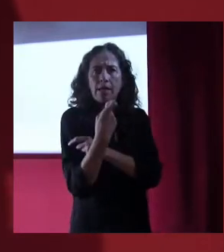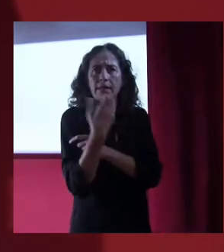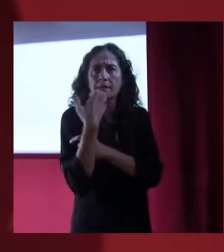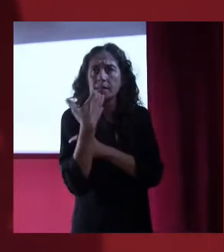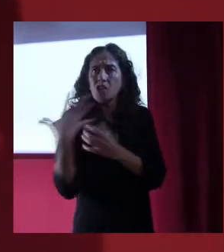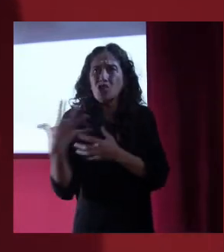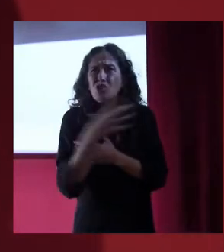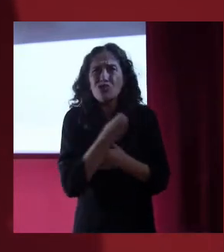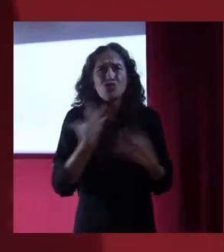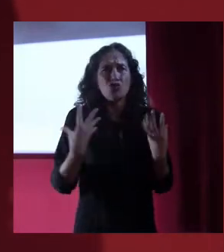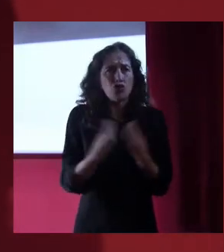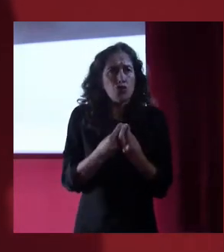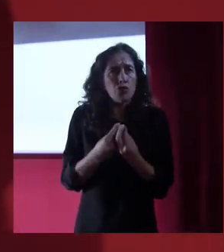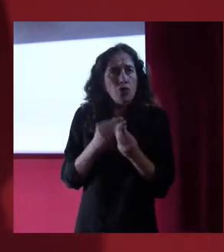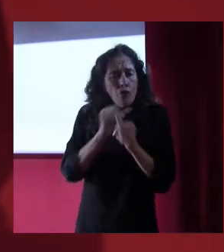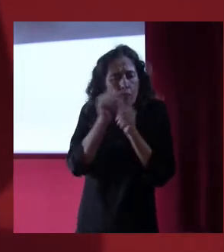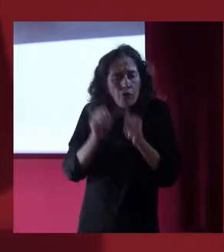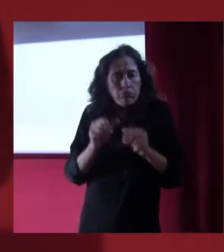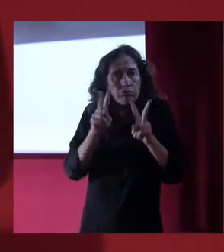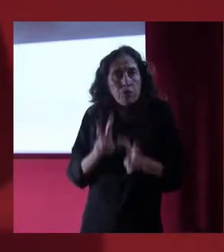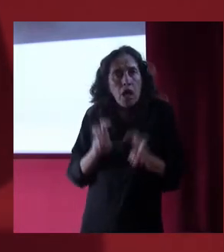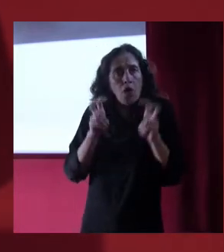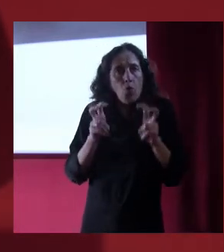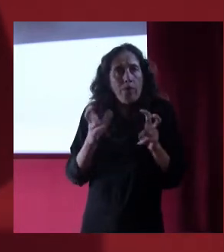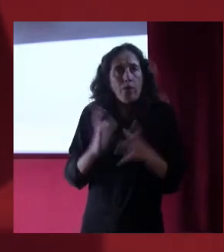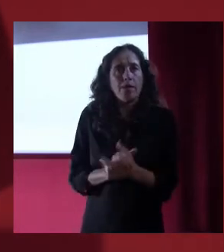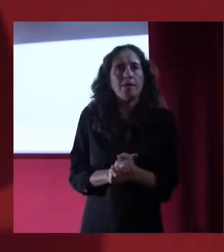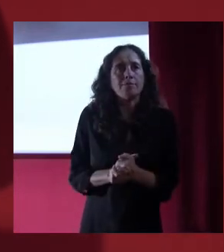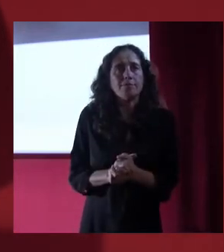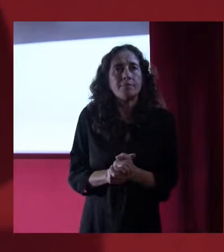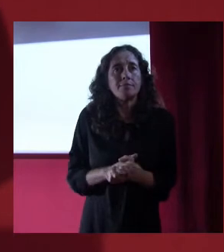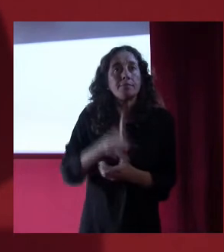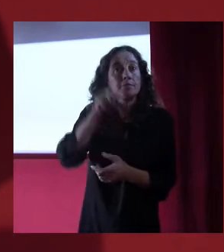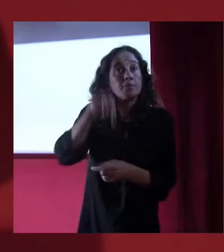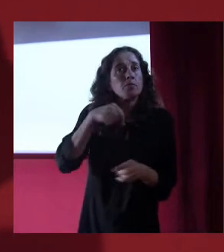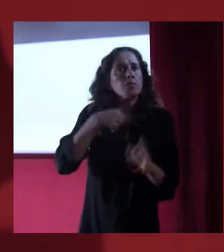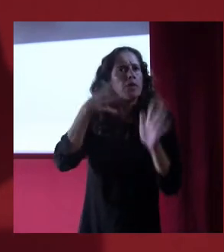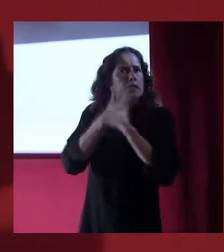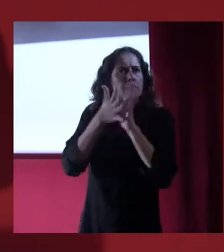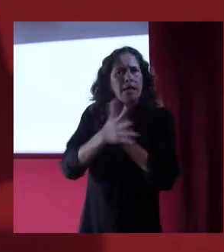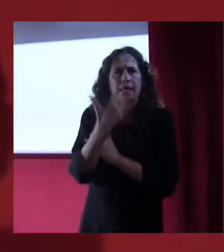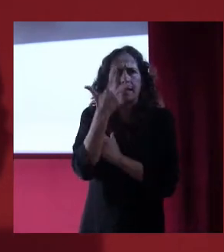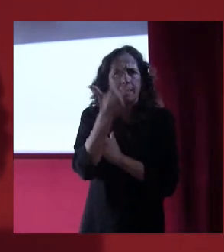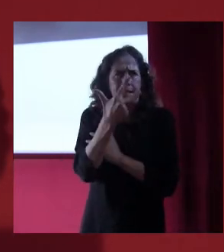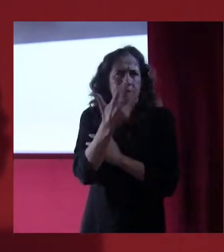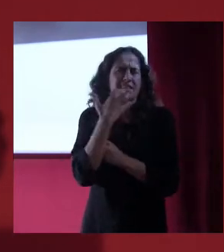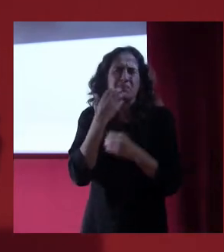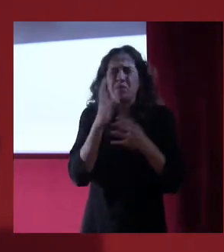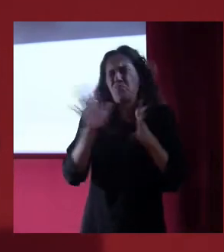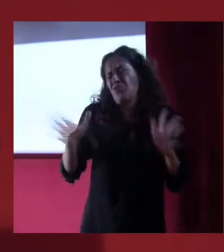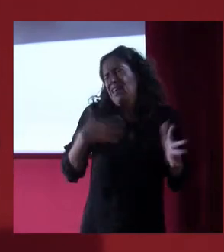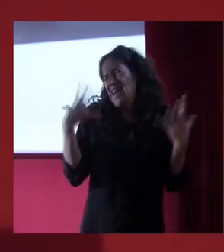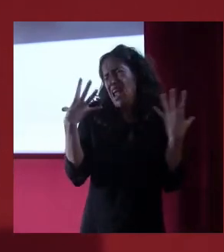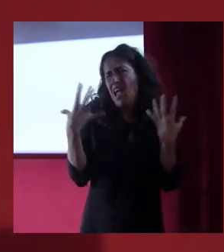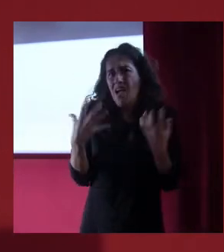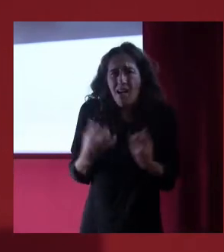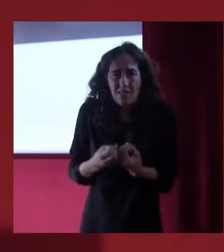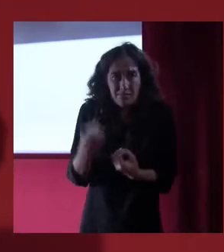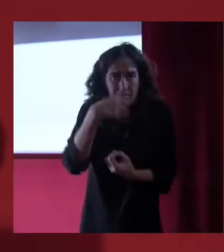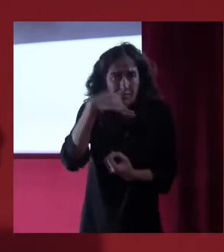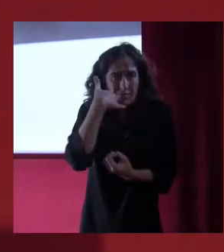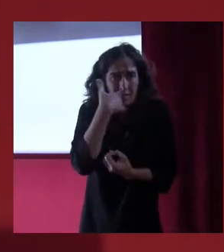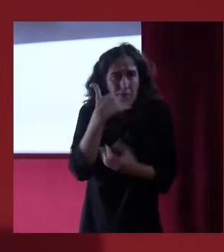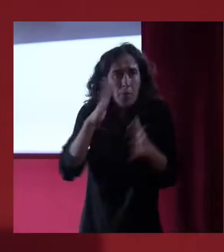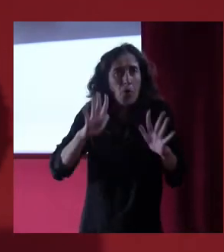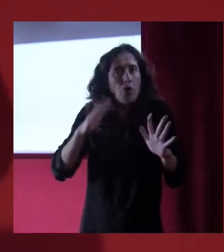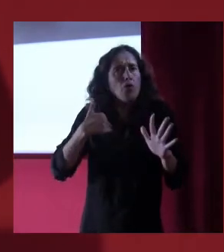entre tots, si ho fem d'una manera innovadora. Avui us ho explicaré amb 3 exemples, en podrien ser molts d'altres, ho sabeu,